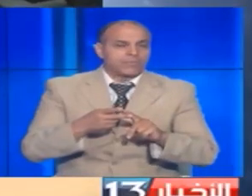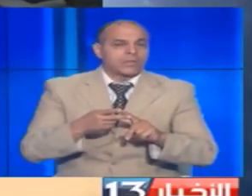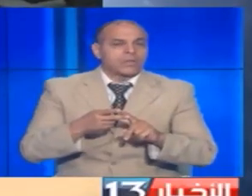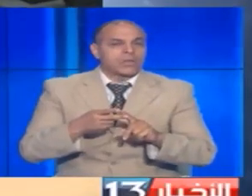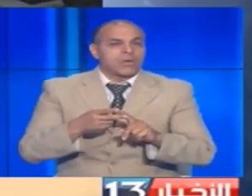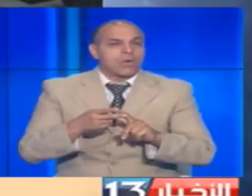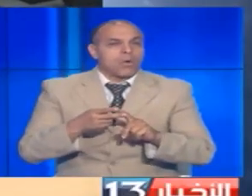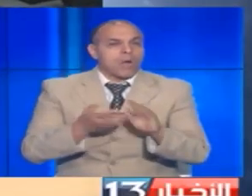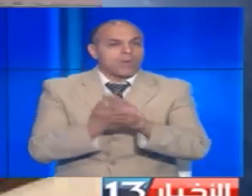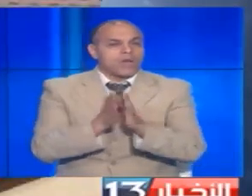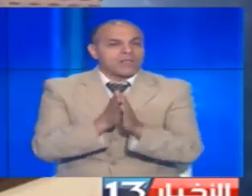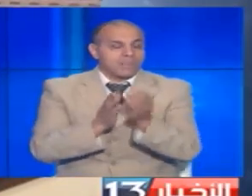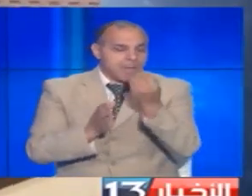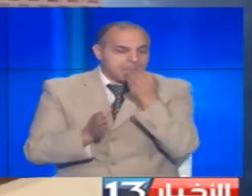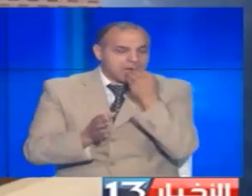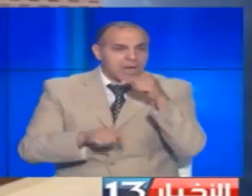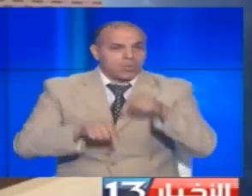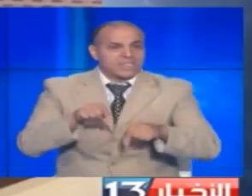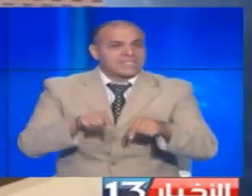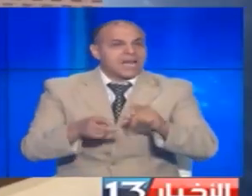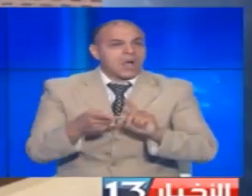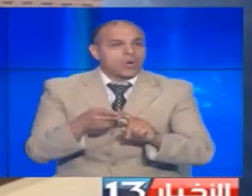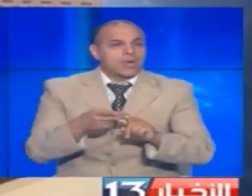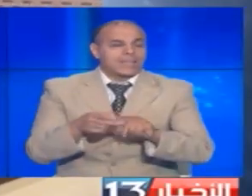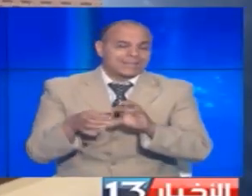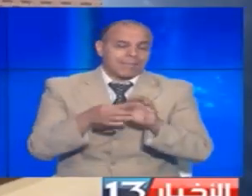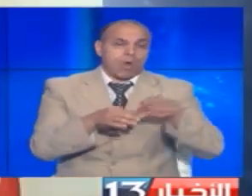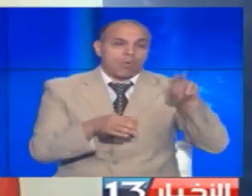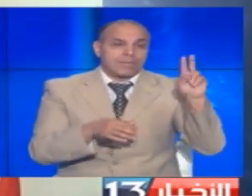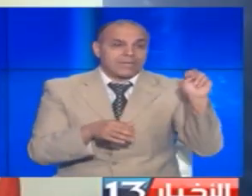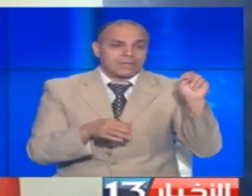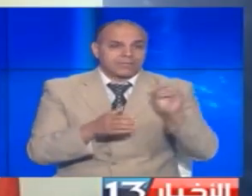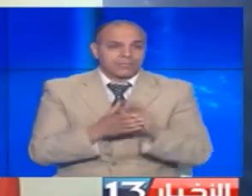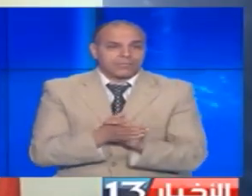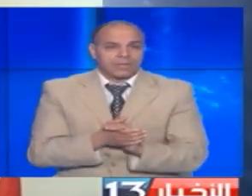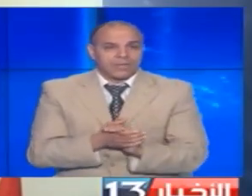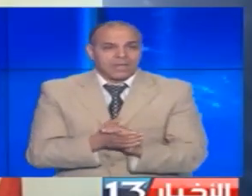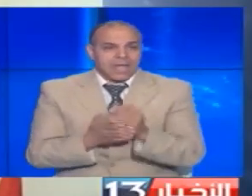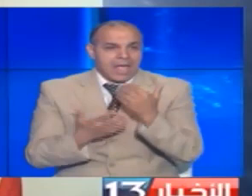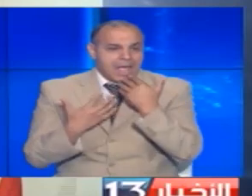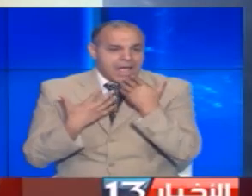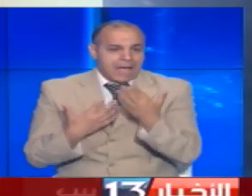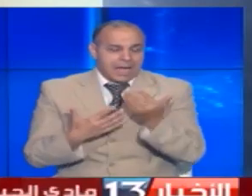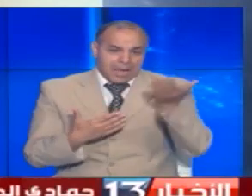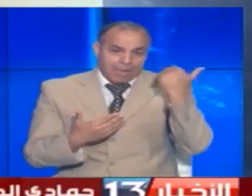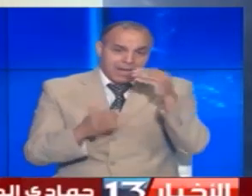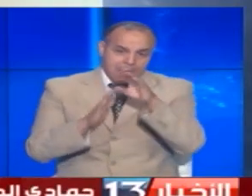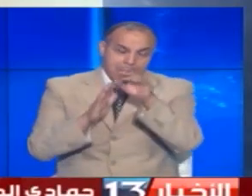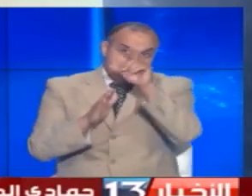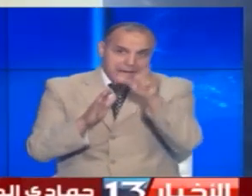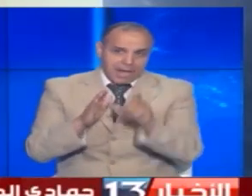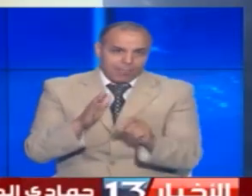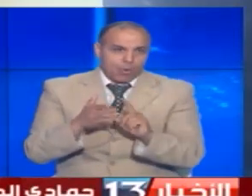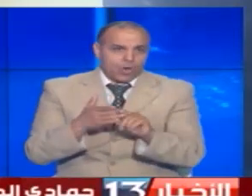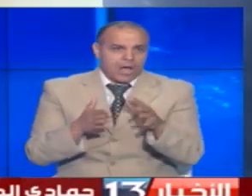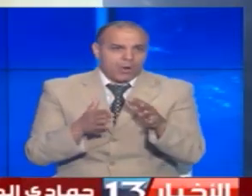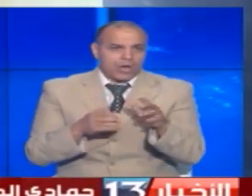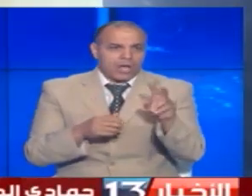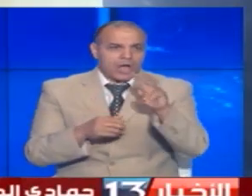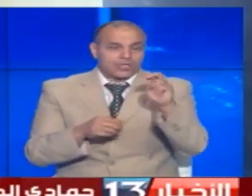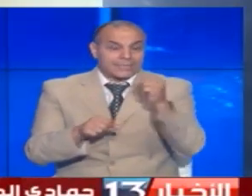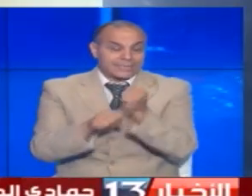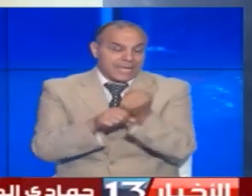ومنظمه الاغذيه والزراعه الامم المتحده يعني كانت احنا عندنا خريطه اللي عندها تقييد حوالي عشرين